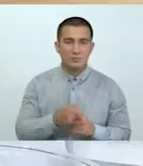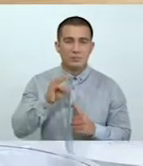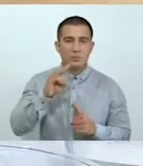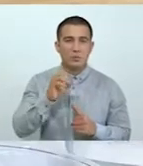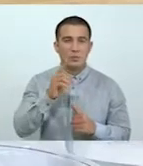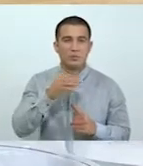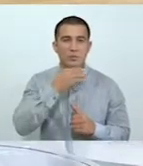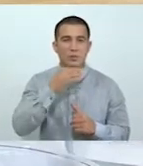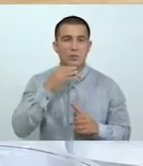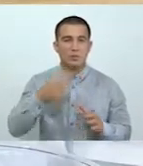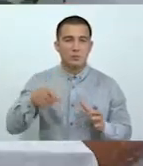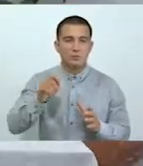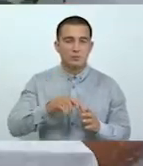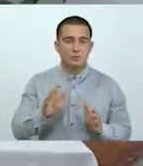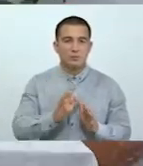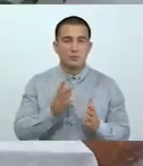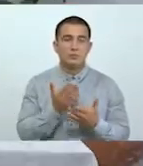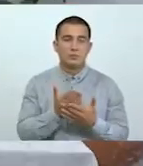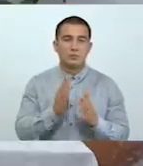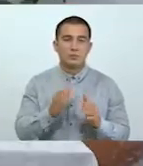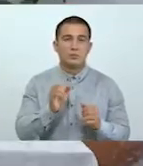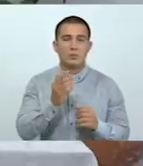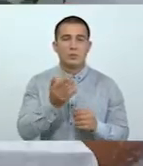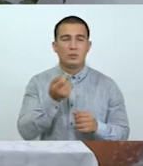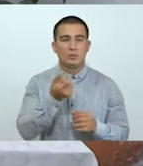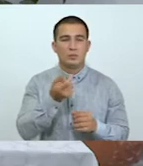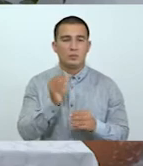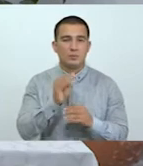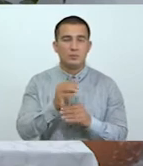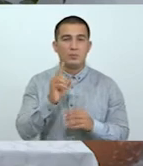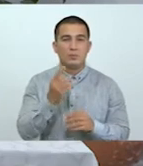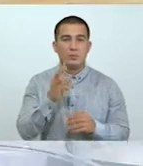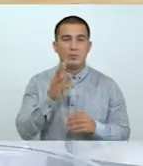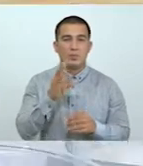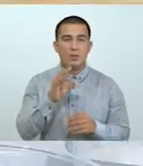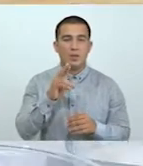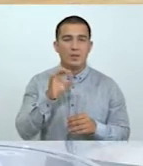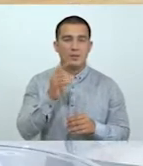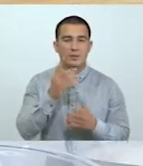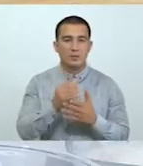tuz solamiz. Tuz ko'p solmaymiz, chunki mayonezi o'zini tuzi bor.